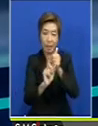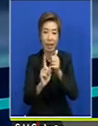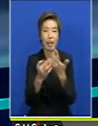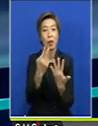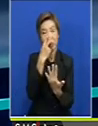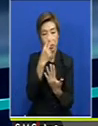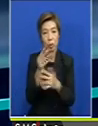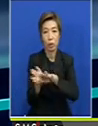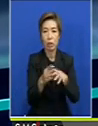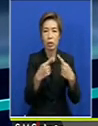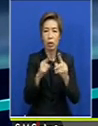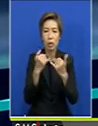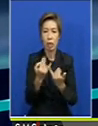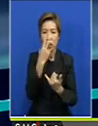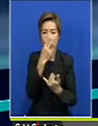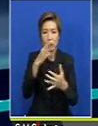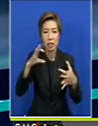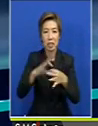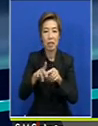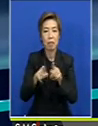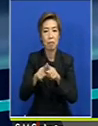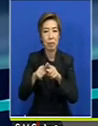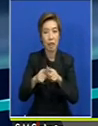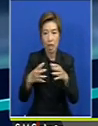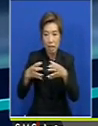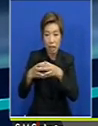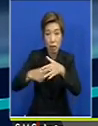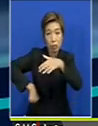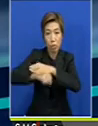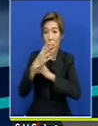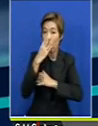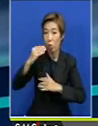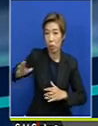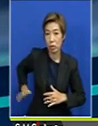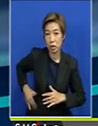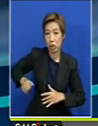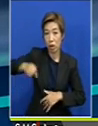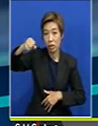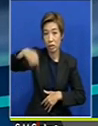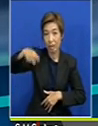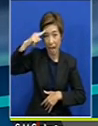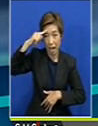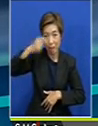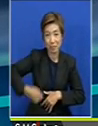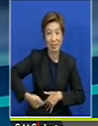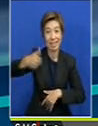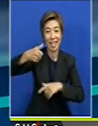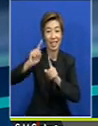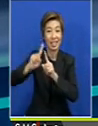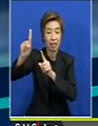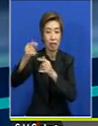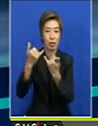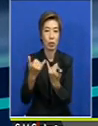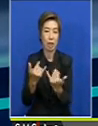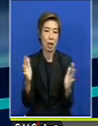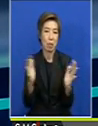แต่ตอนนี้ครับเราพูดถึงบรรยากาศของการฉลองแชมป์เลสเตอร์ซิตี้ครับที่ในสุดสัปดาห์นี้เขาจะเปิดบ้านรับการเยือนของเอเวอร์